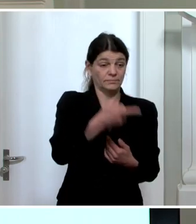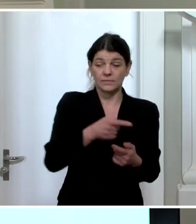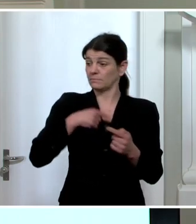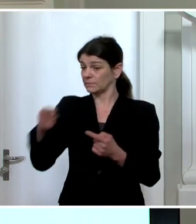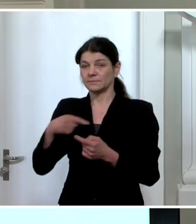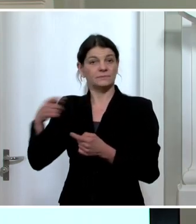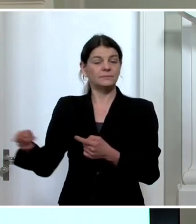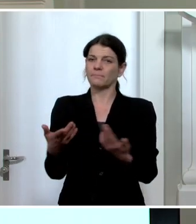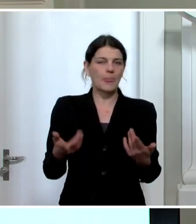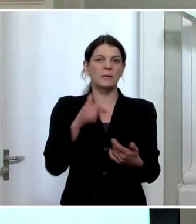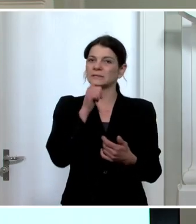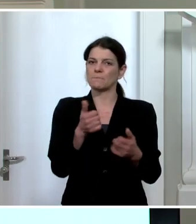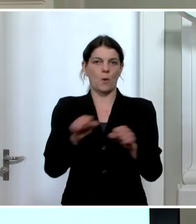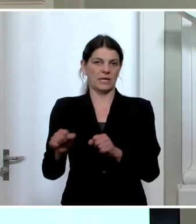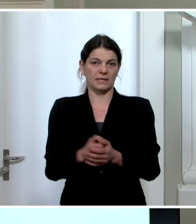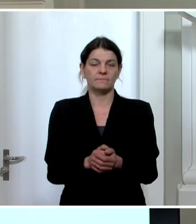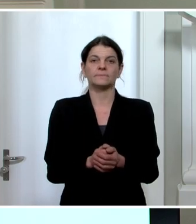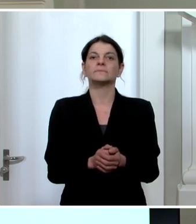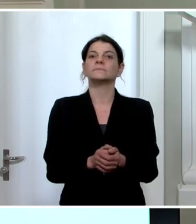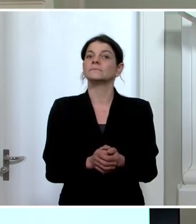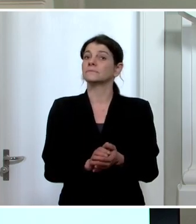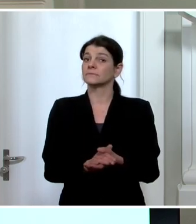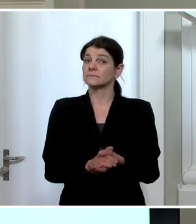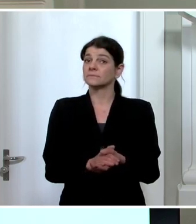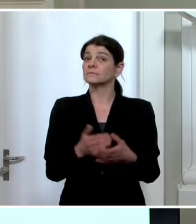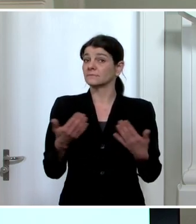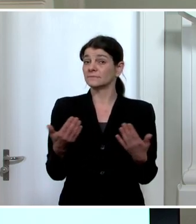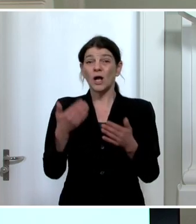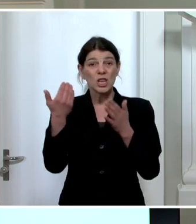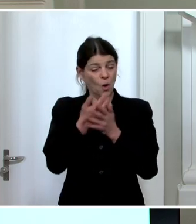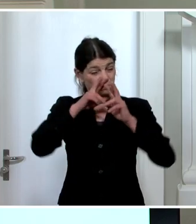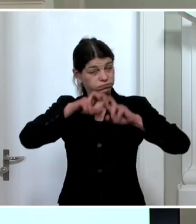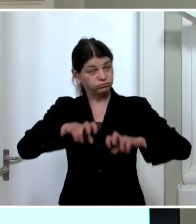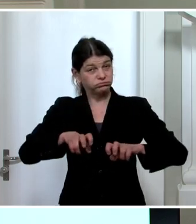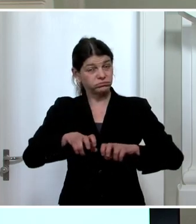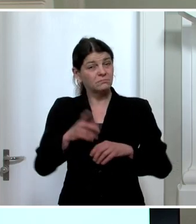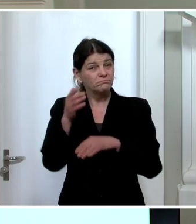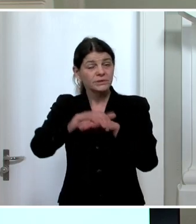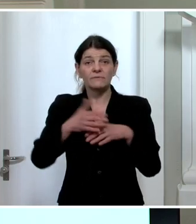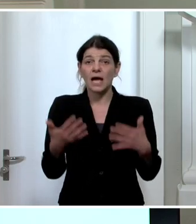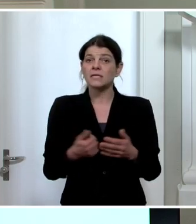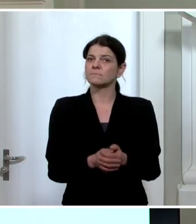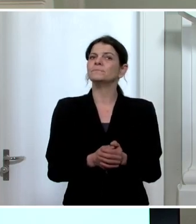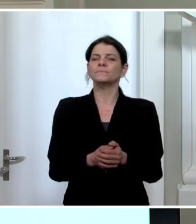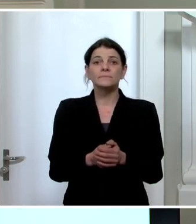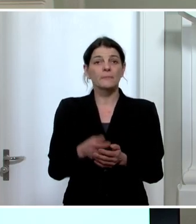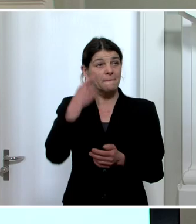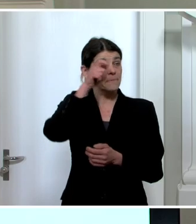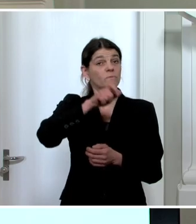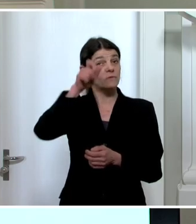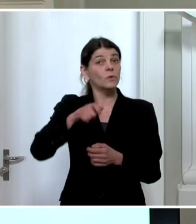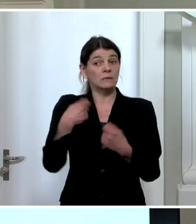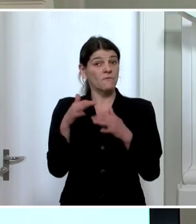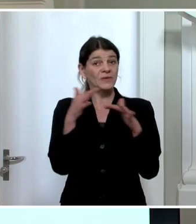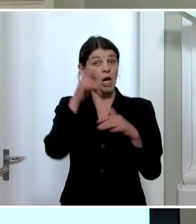die andere nicht möglich ist. Neue Studien zeigen, dass es in der Bevölkerung sehr